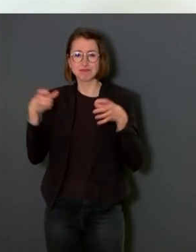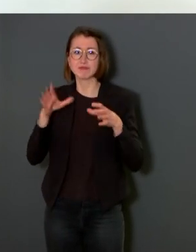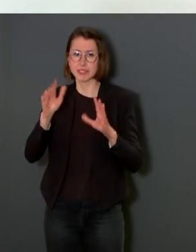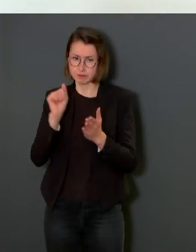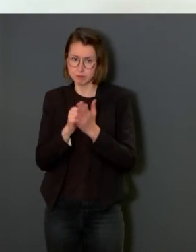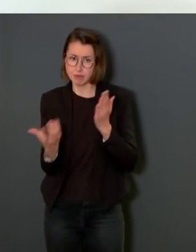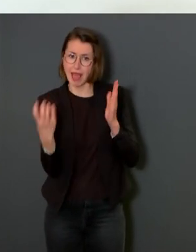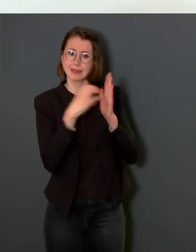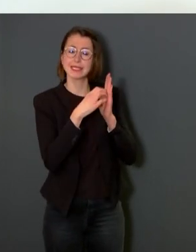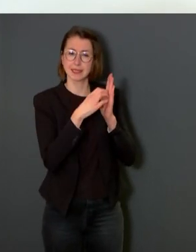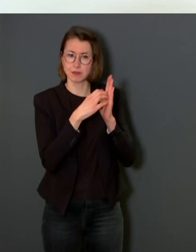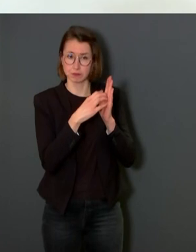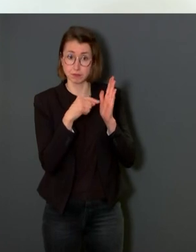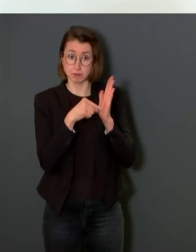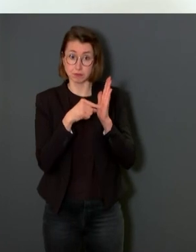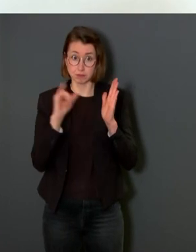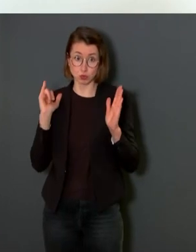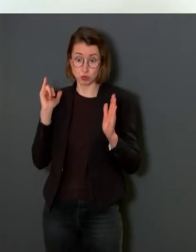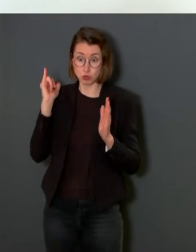arrêtés vont jusqu'au 1er mars.